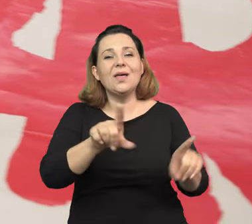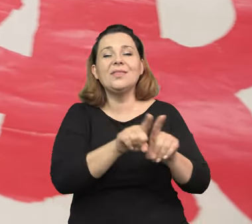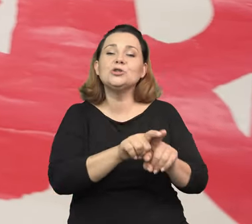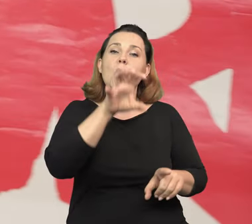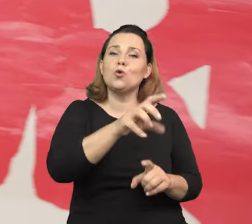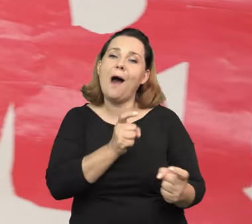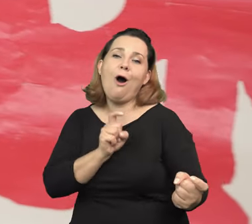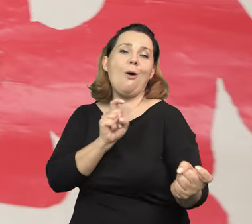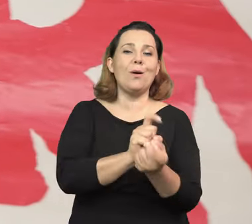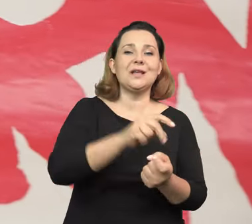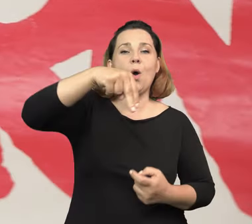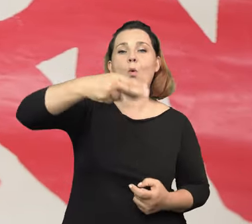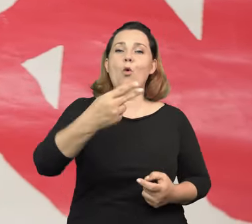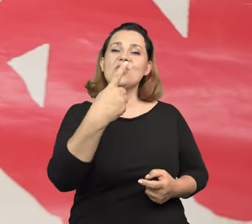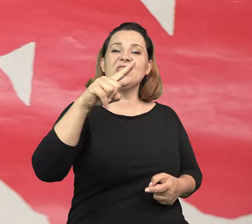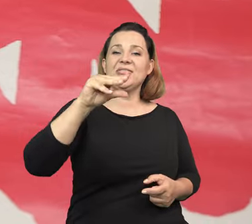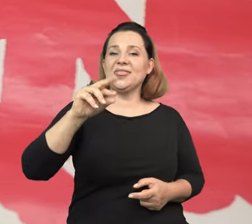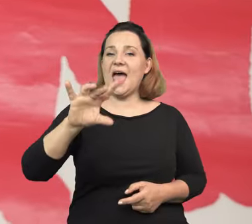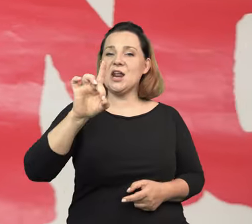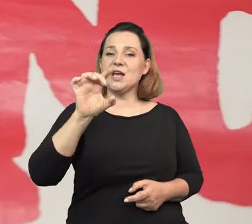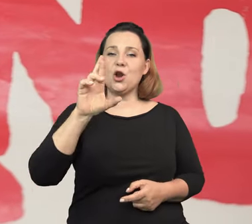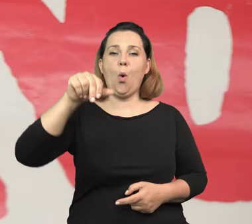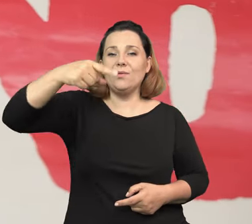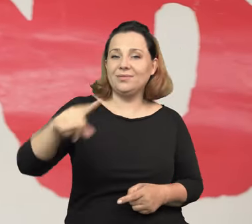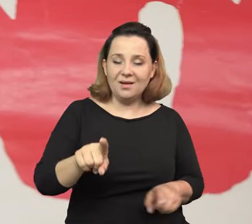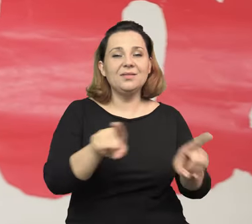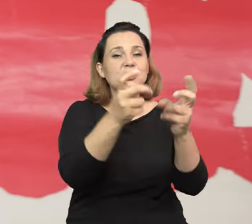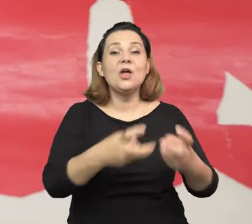opozycyjnej, undergroundowej, tworzyła pewną kulturę